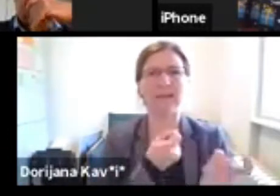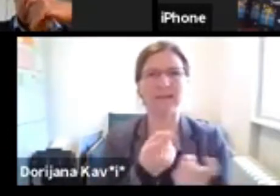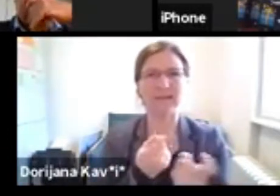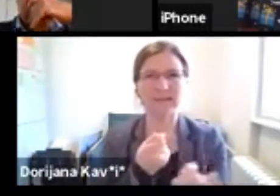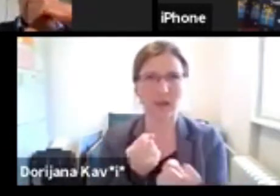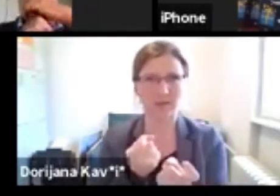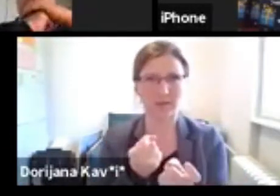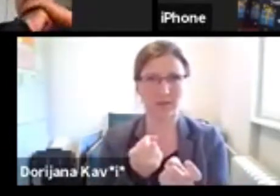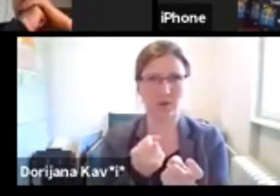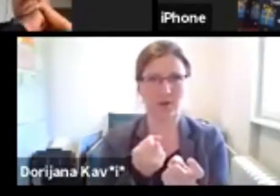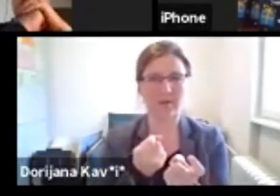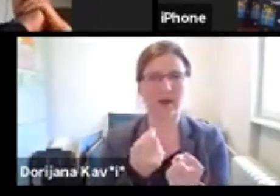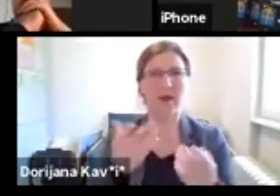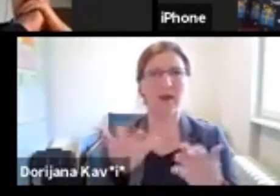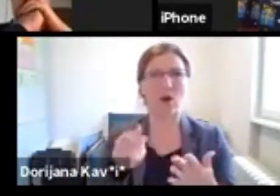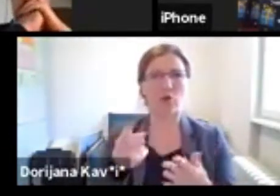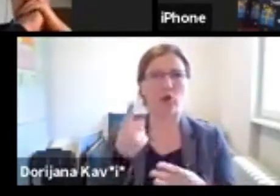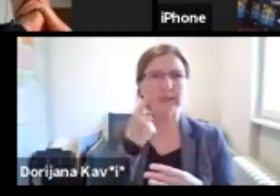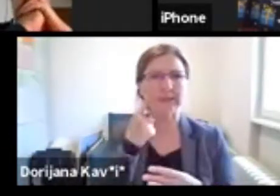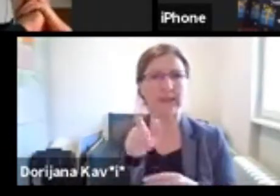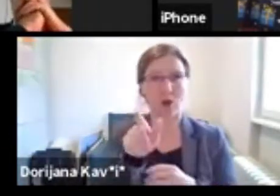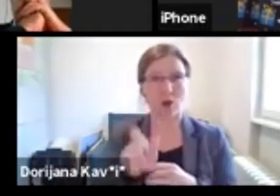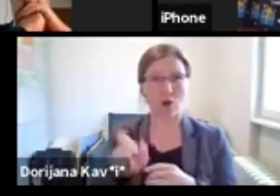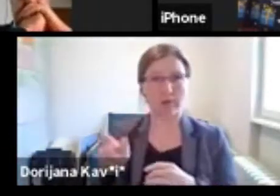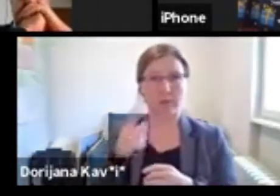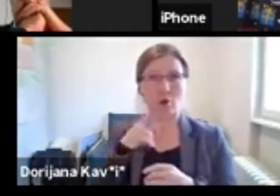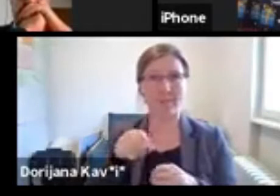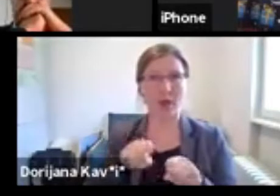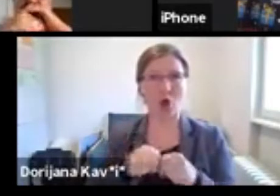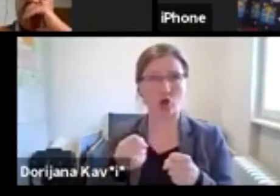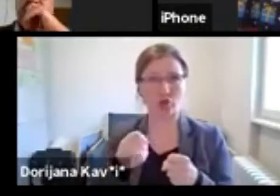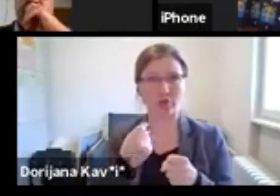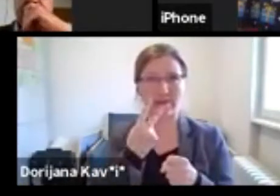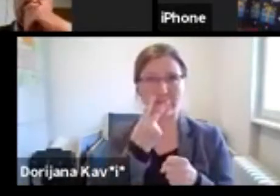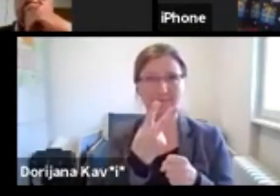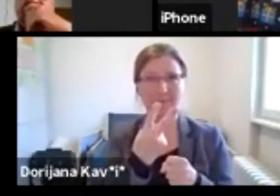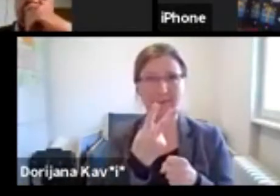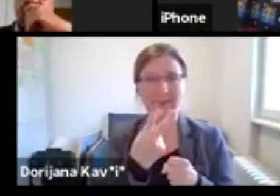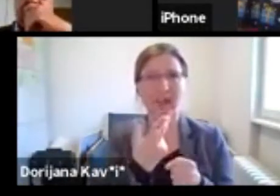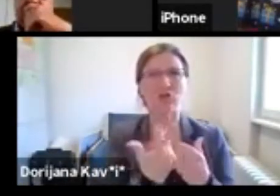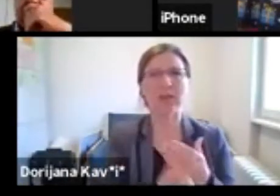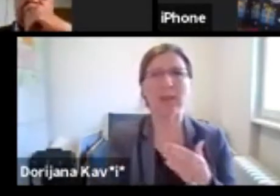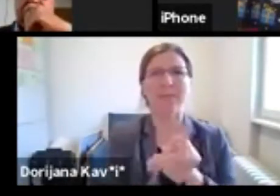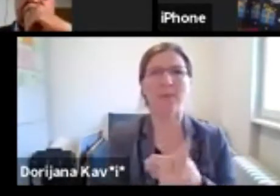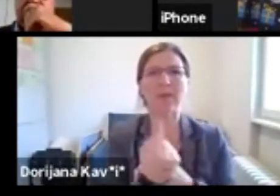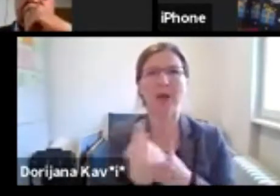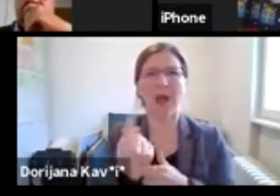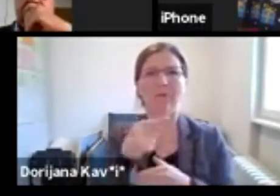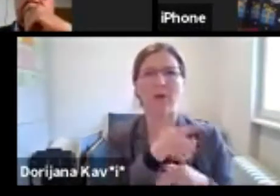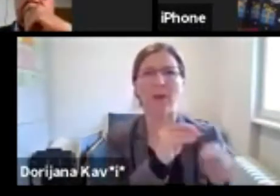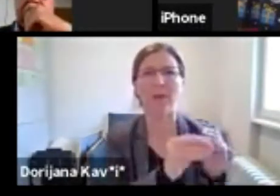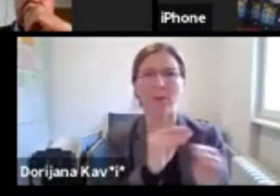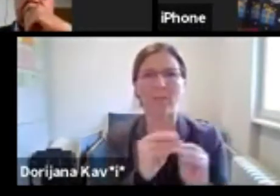obilježja koja osoba s oštećenjem vida, koja su zapravo isplivala ili se potencirala u ovo covidno